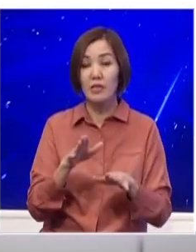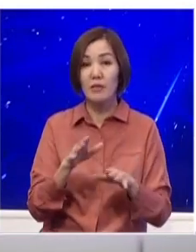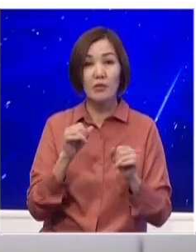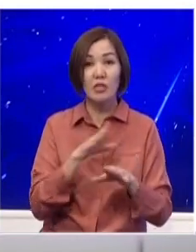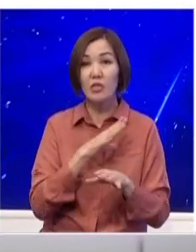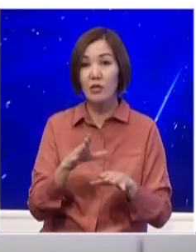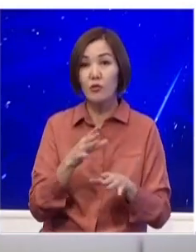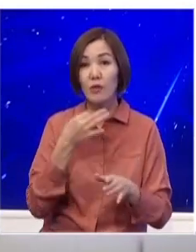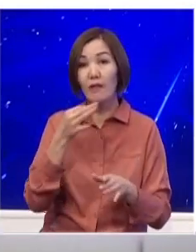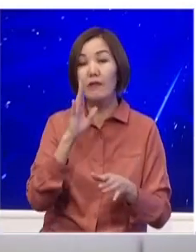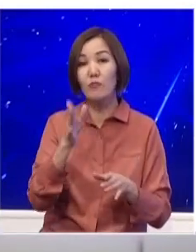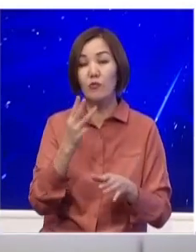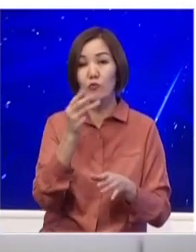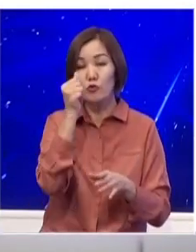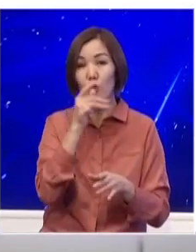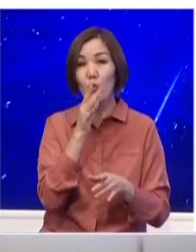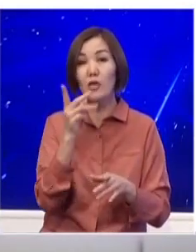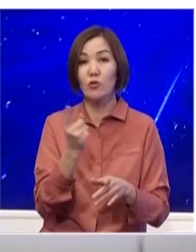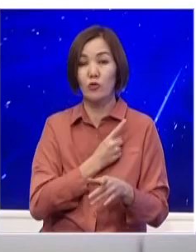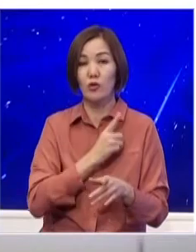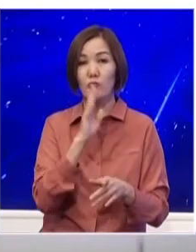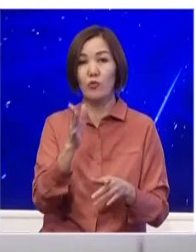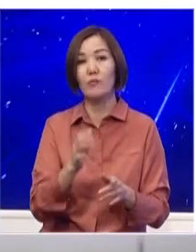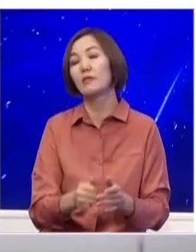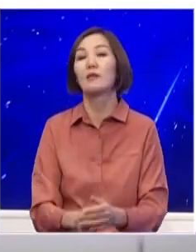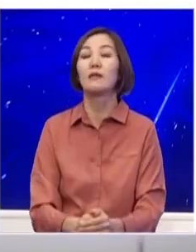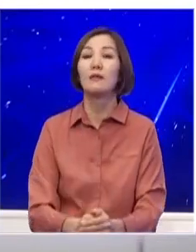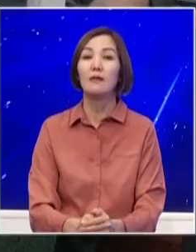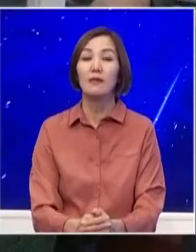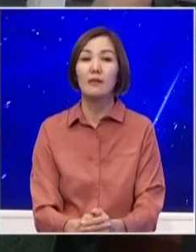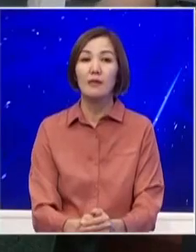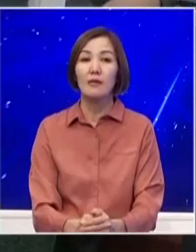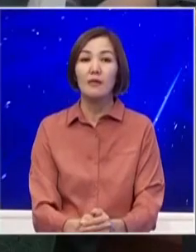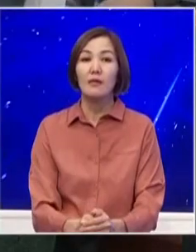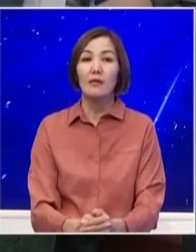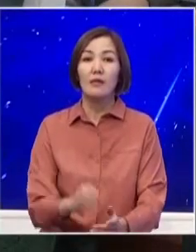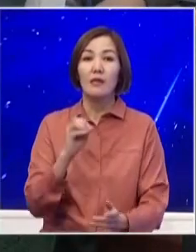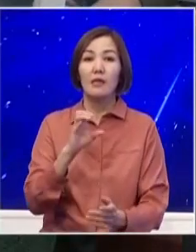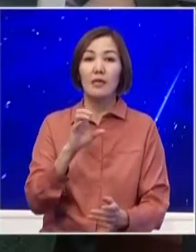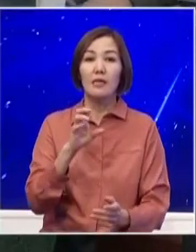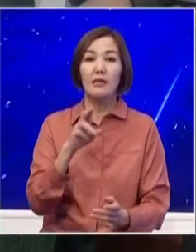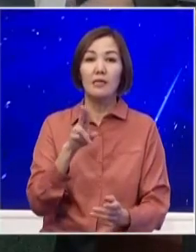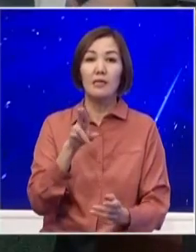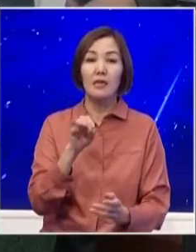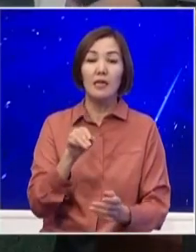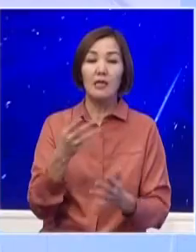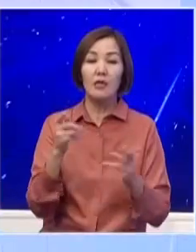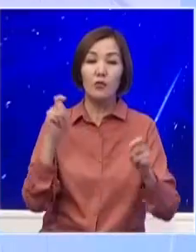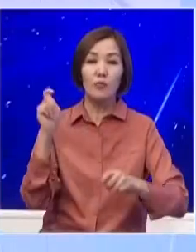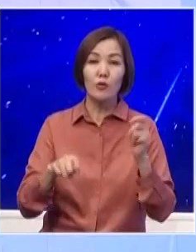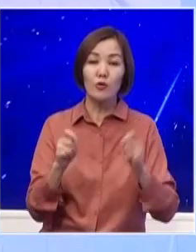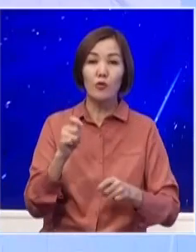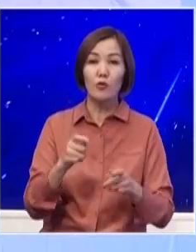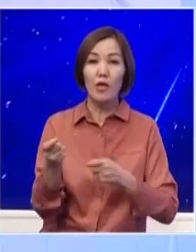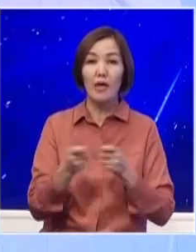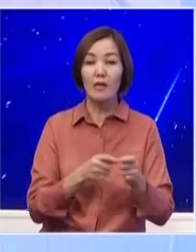маған жауап бересіз. Үш ай деді ғой. Үш ай күтеміз. Ескелді ауданының түкпір-түкпірінен келген азаматтар әкімге